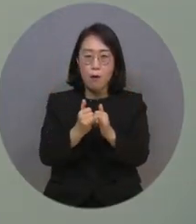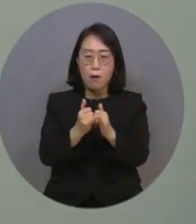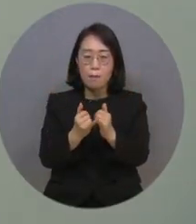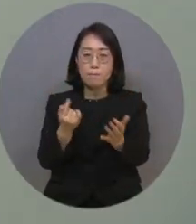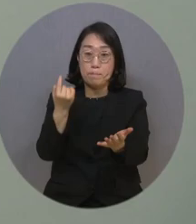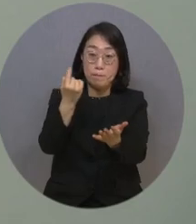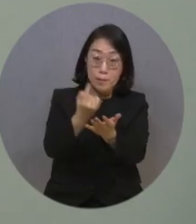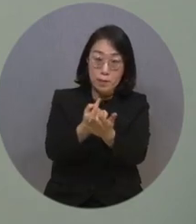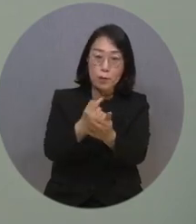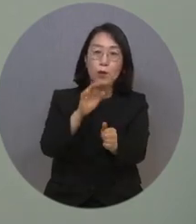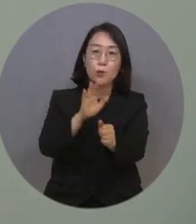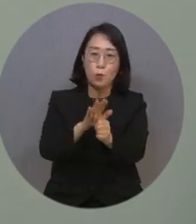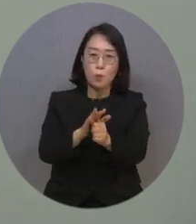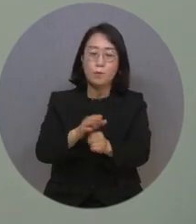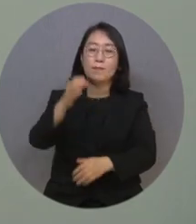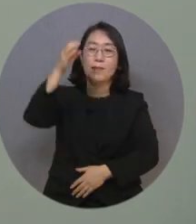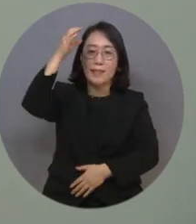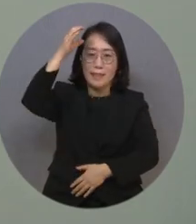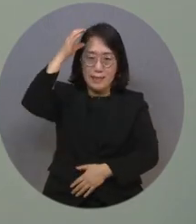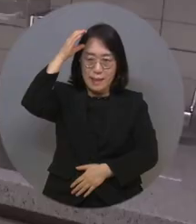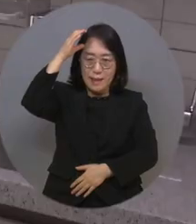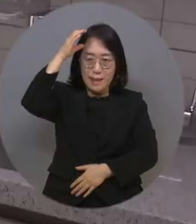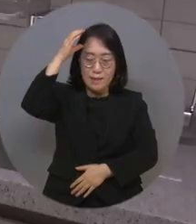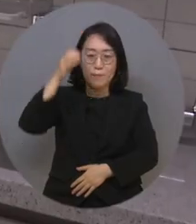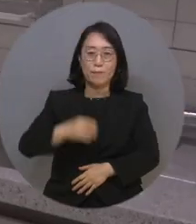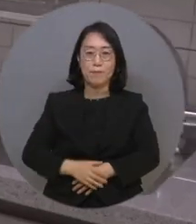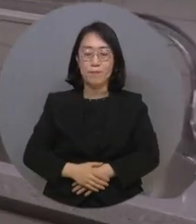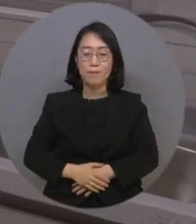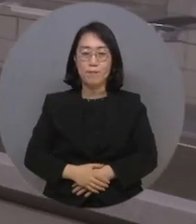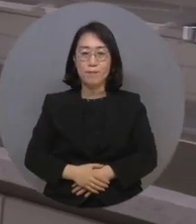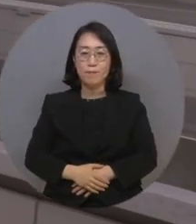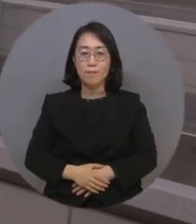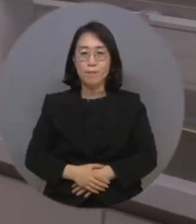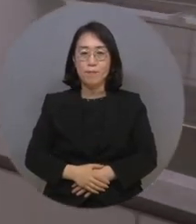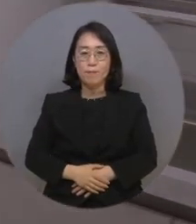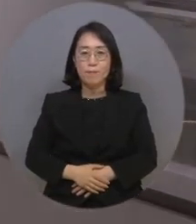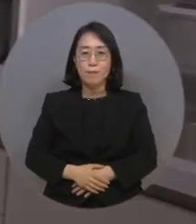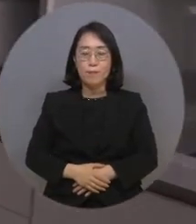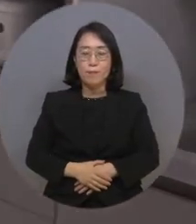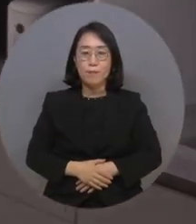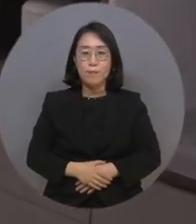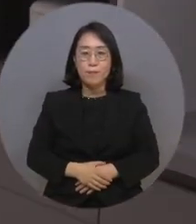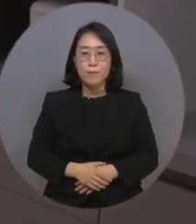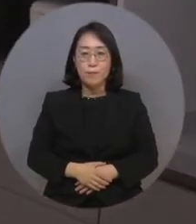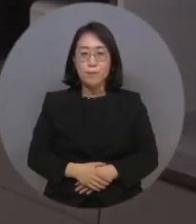디딤돌이 되어줄 것으로 기대됩니다. 복지TV 뉴스 김정현입니다.